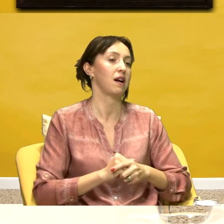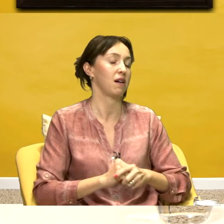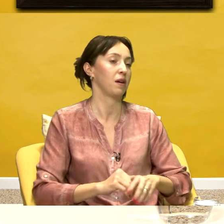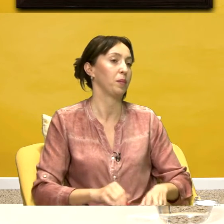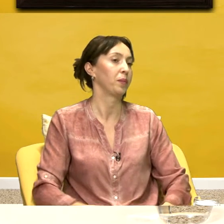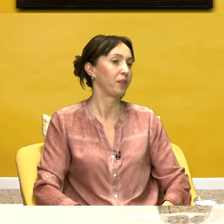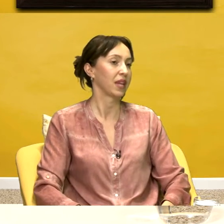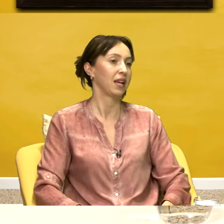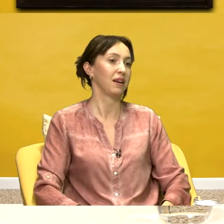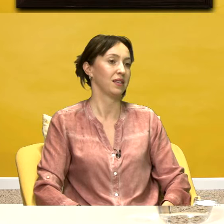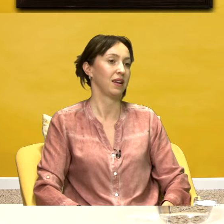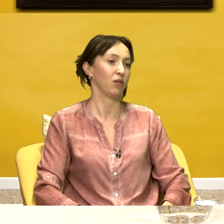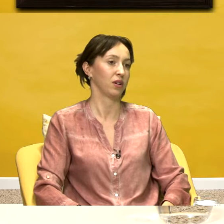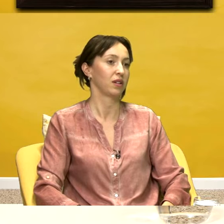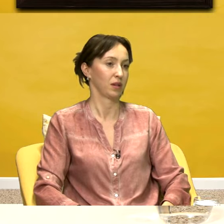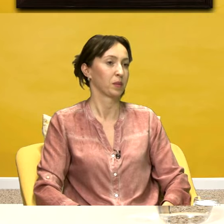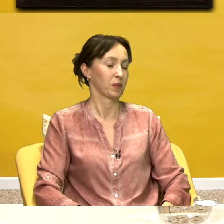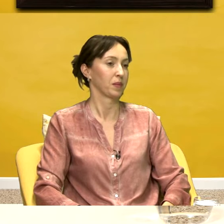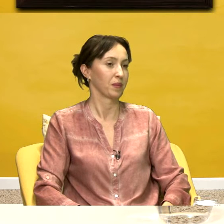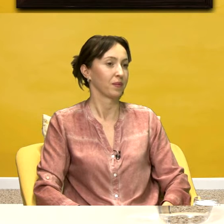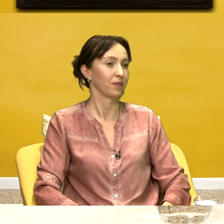mutat la casa lor.